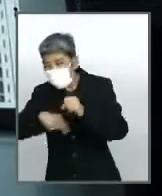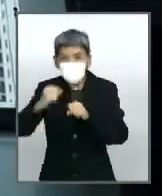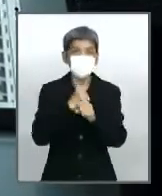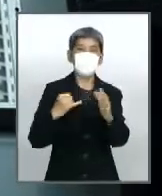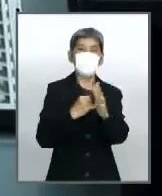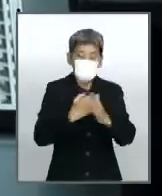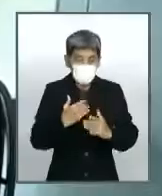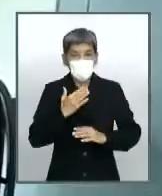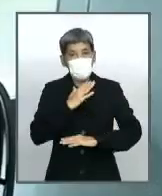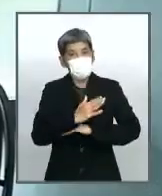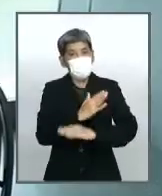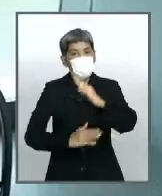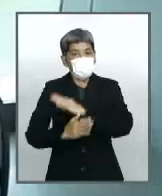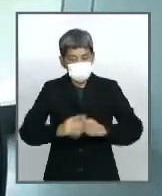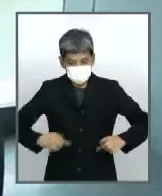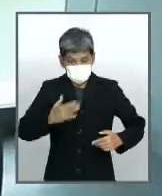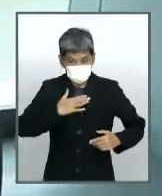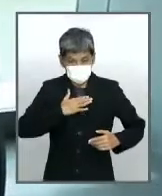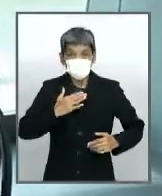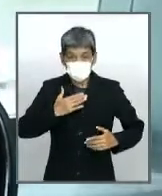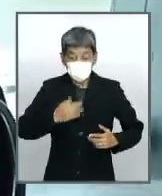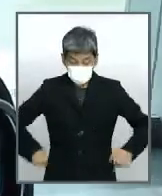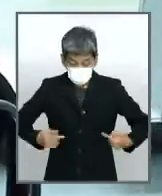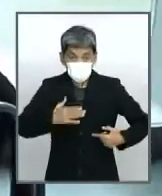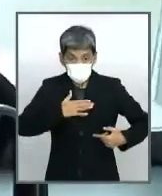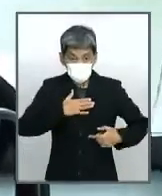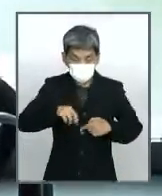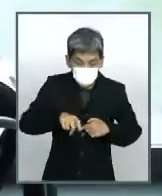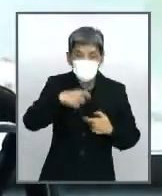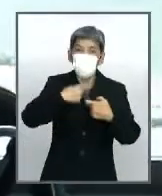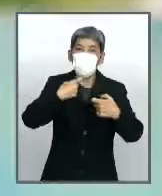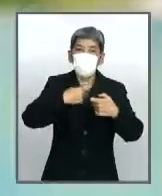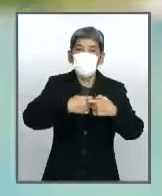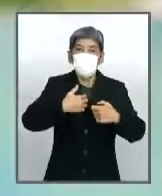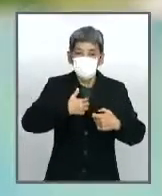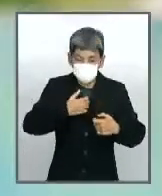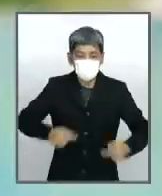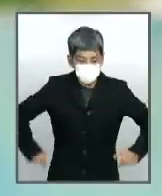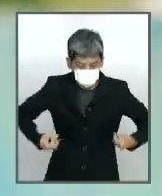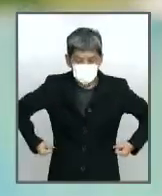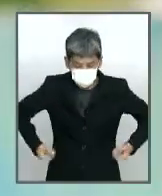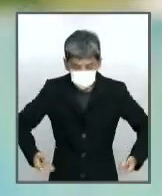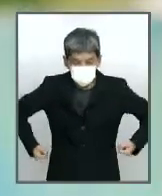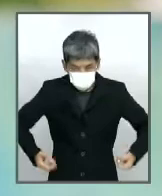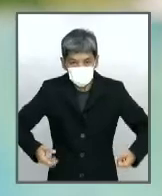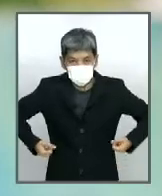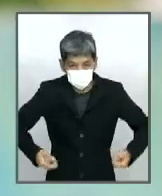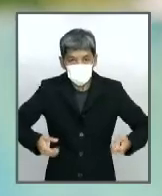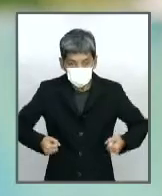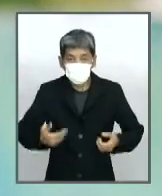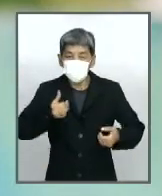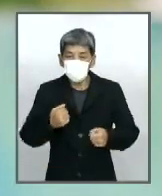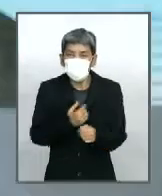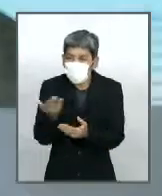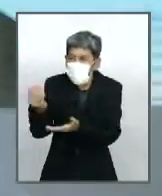ท่าออกไปทำงานได้แต่พอเราพิการแล้วอย่างของไมค์เนี่ยยกตัวอย่างของไมค์เองอะค่ะเดินไม่ได้เราต้องใช้วีลแชร์เราต้องไถเก้าอี้เราจะต้